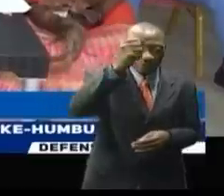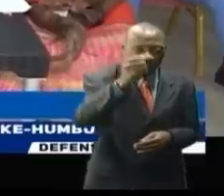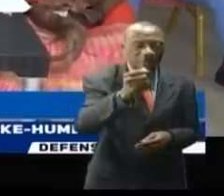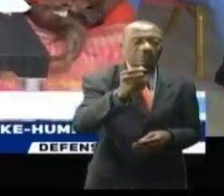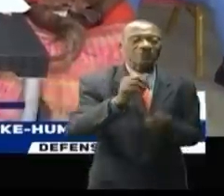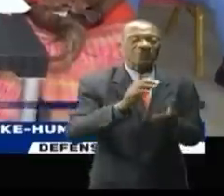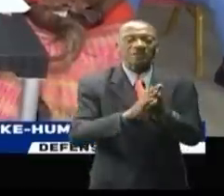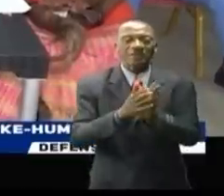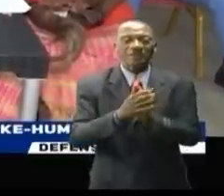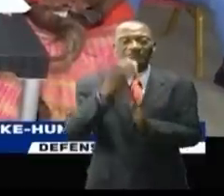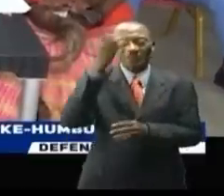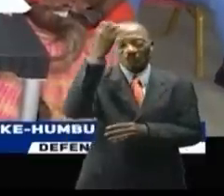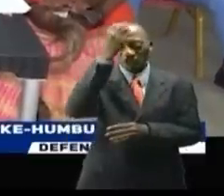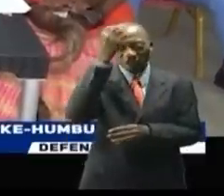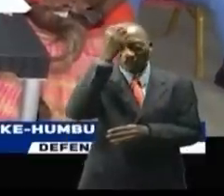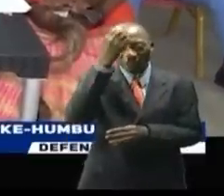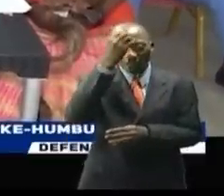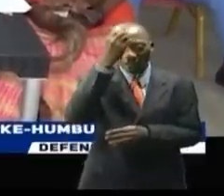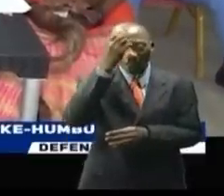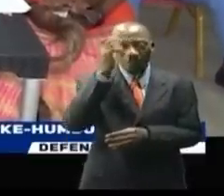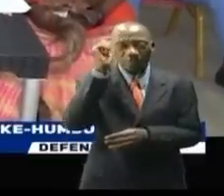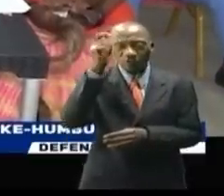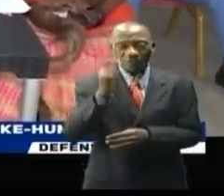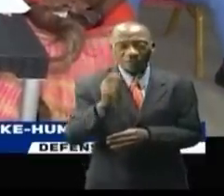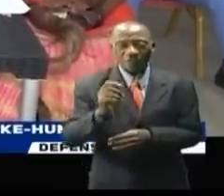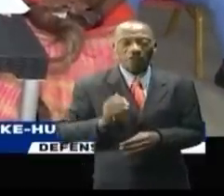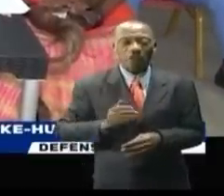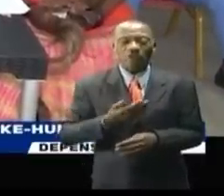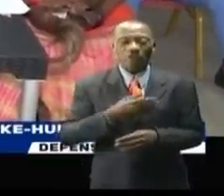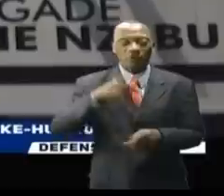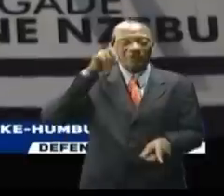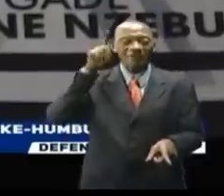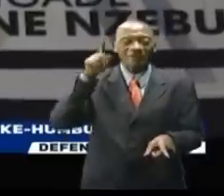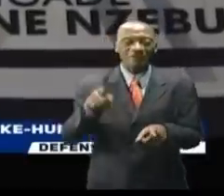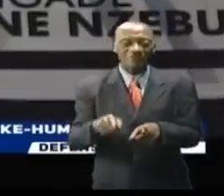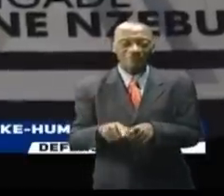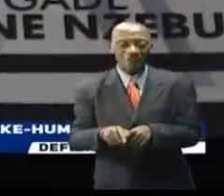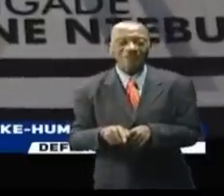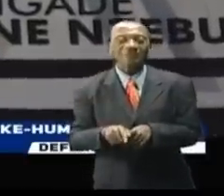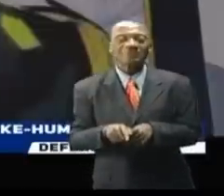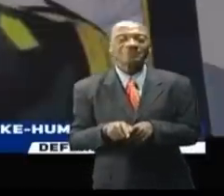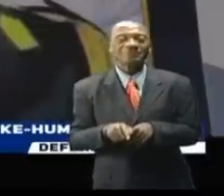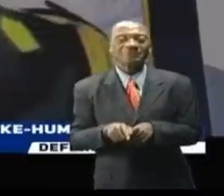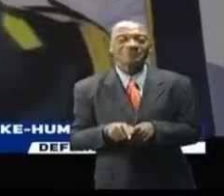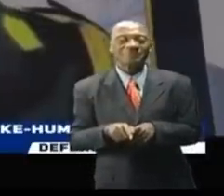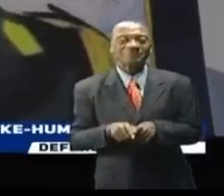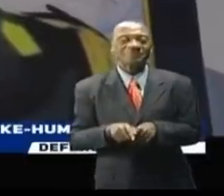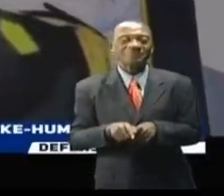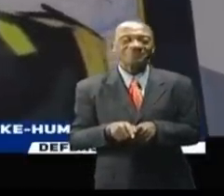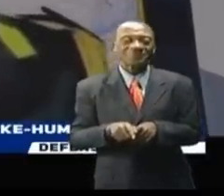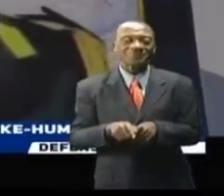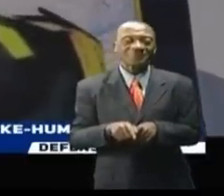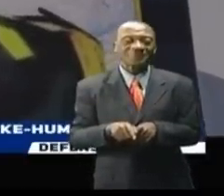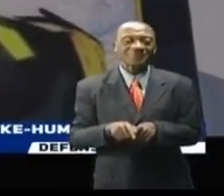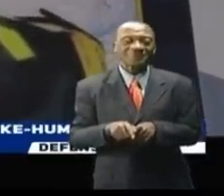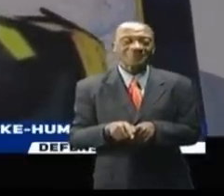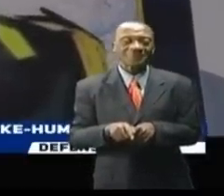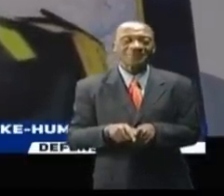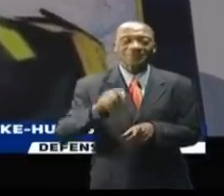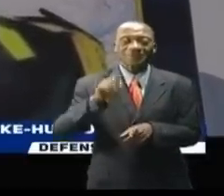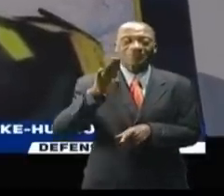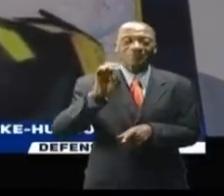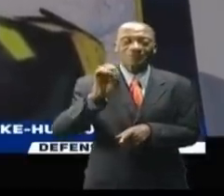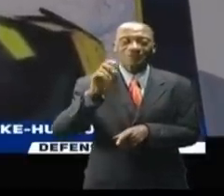du général de brigade notre frère Jean-Roger Bozéné Nzebu au sein